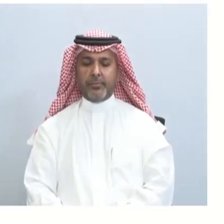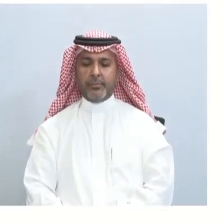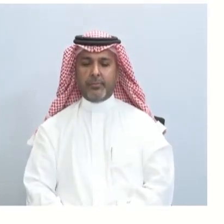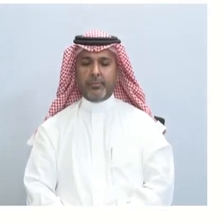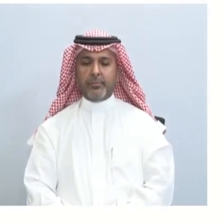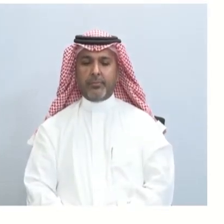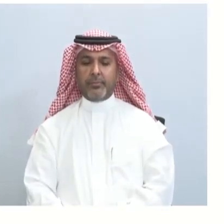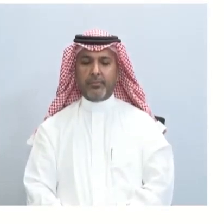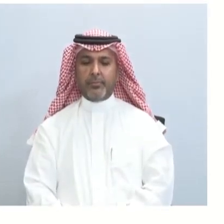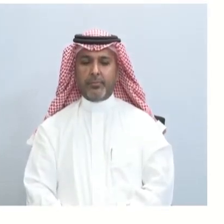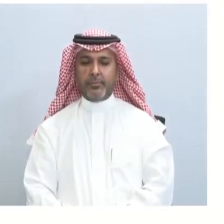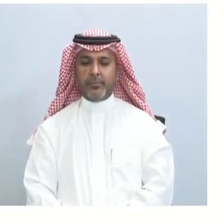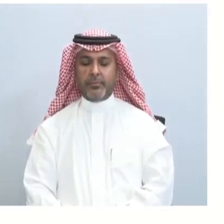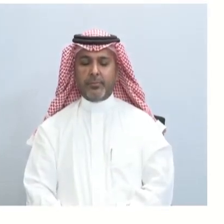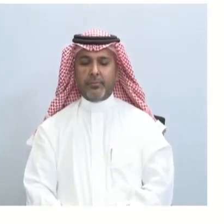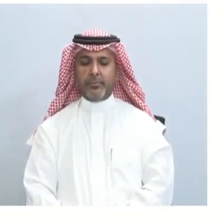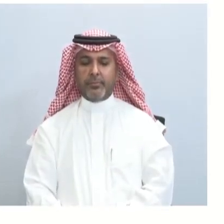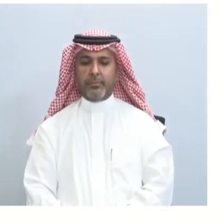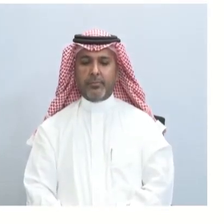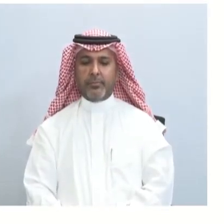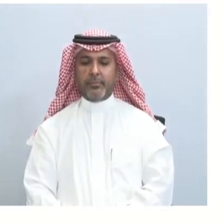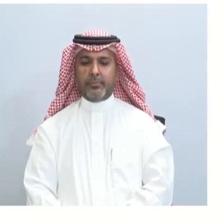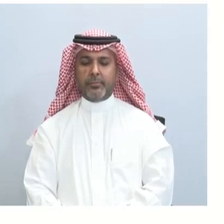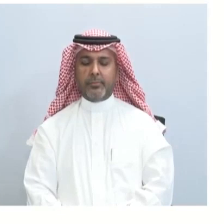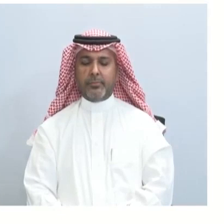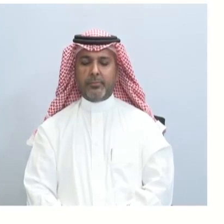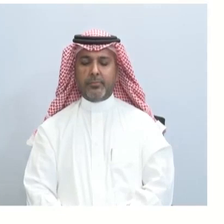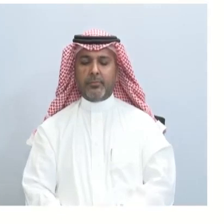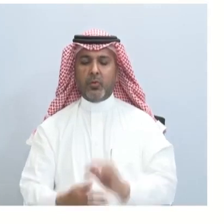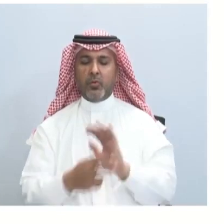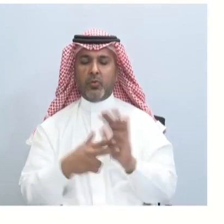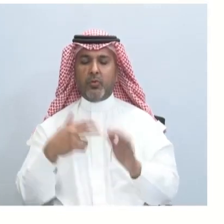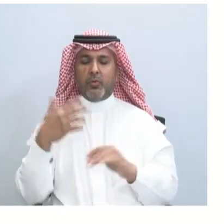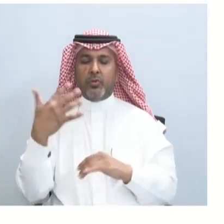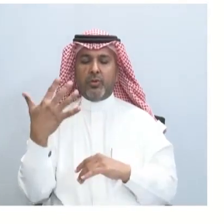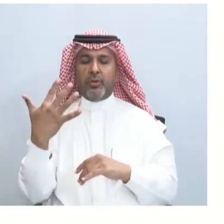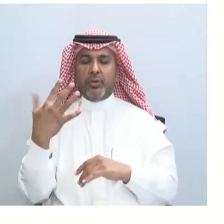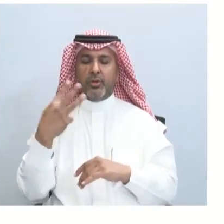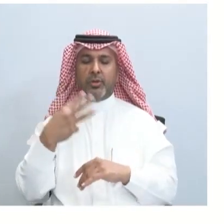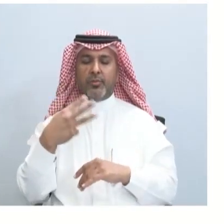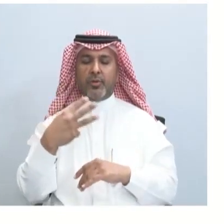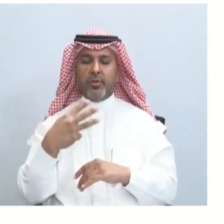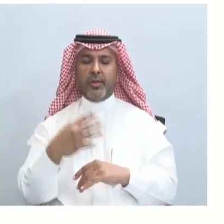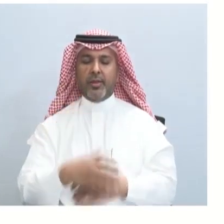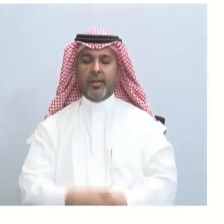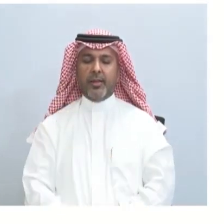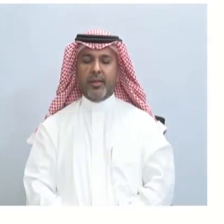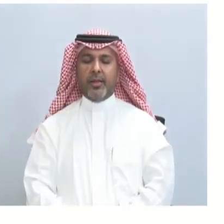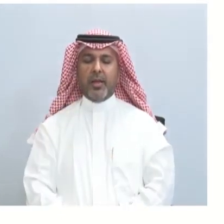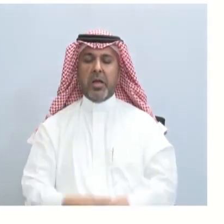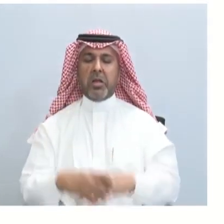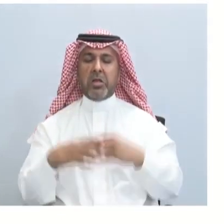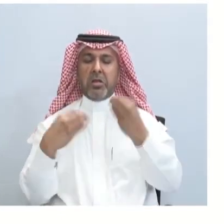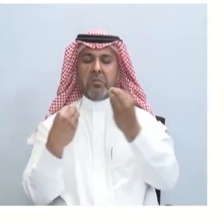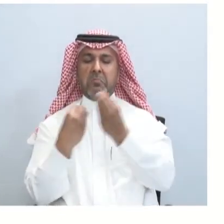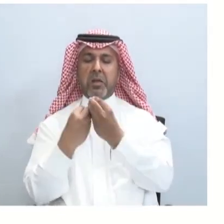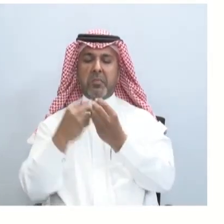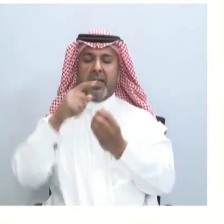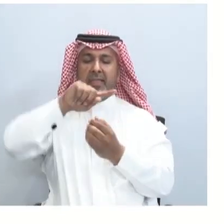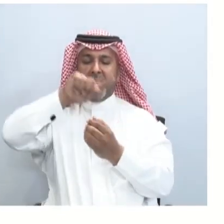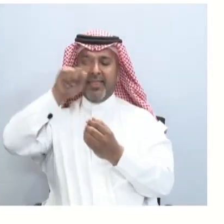والعرض هو خمسه ضرب سبعه في خمسه نعم يساوي 35 ديسيمتر